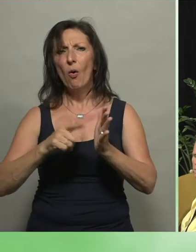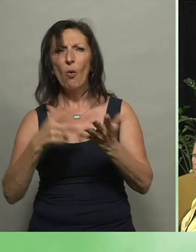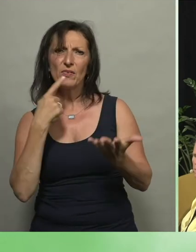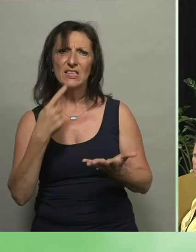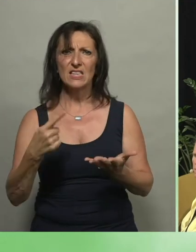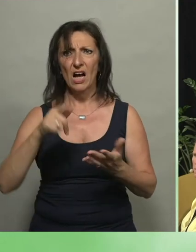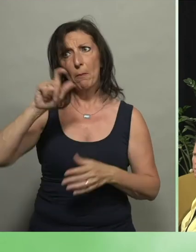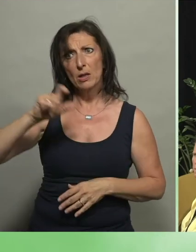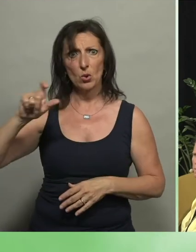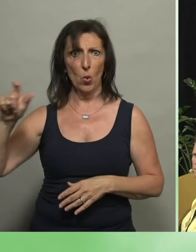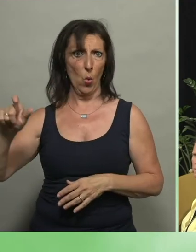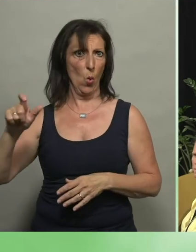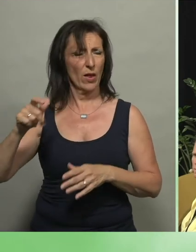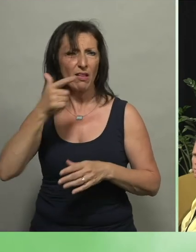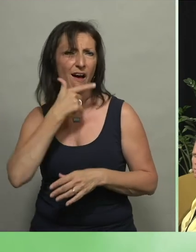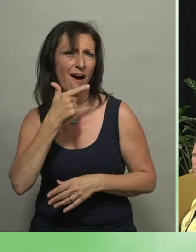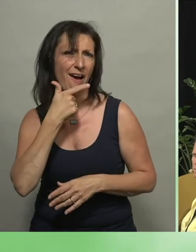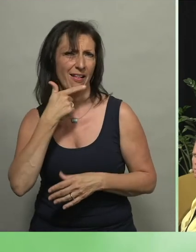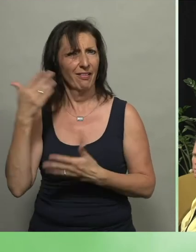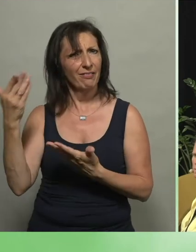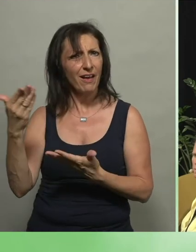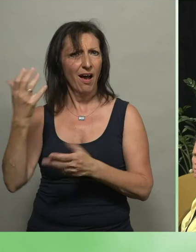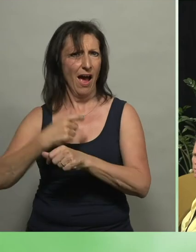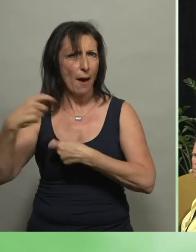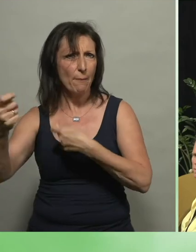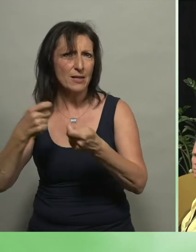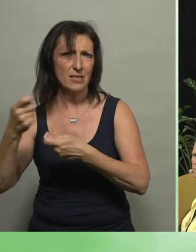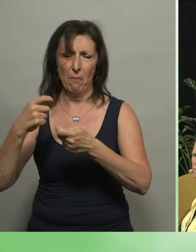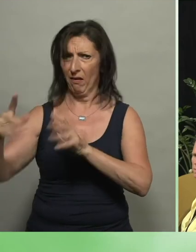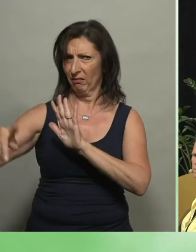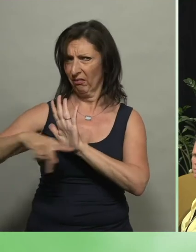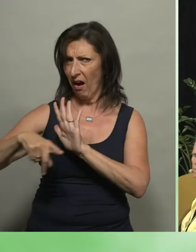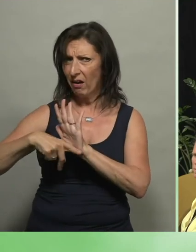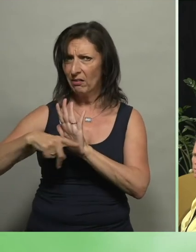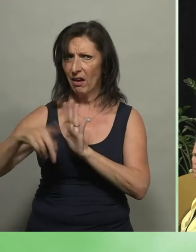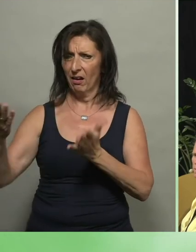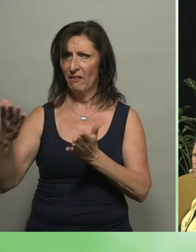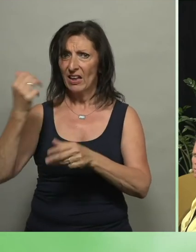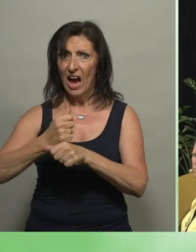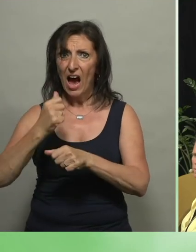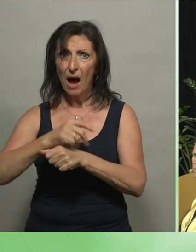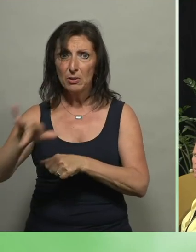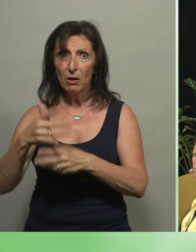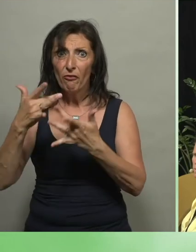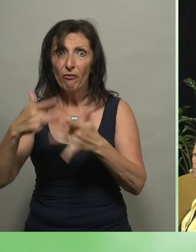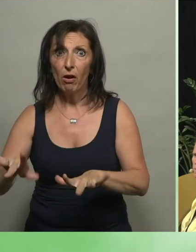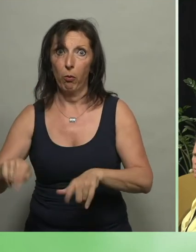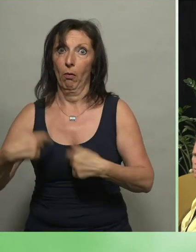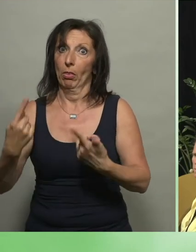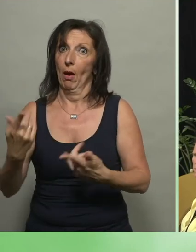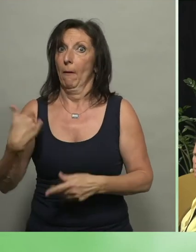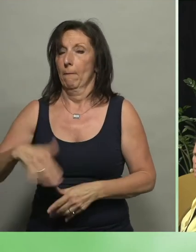von älteren Menschen am Arbeitsmarkt. Und die haben tatsächlich größere Schwierigkeiten, wenn sie einmal ihren Arbeitsplatz verloren haben,